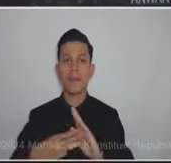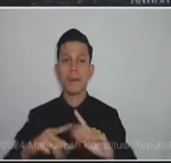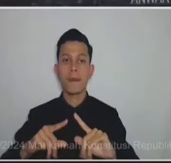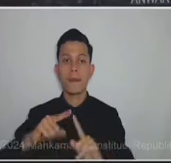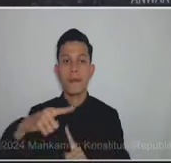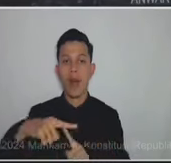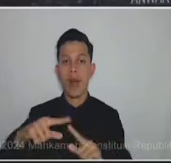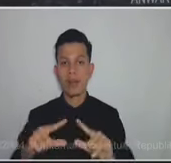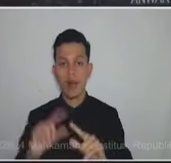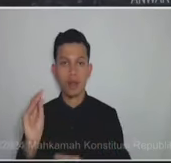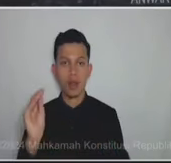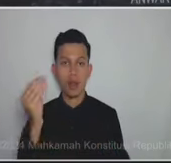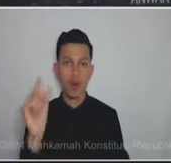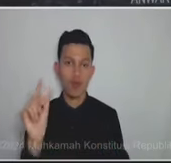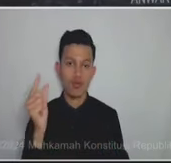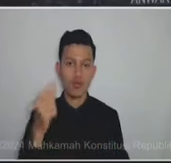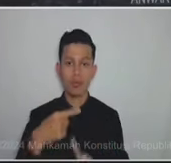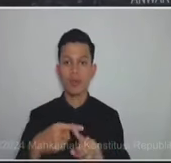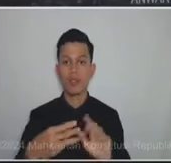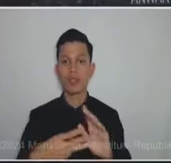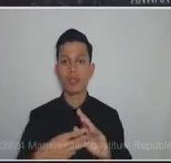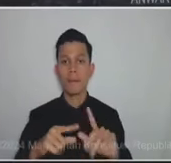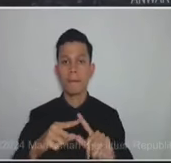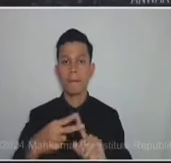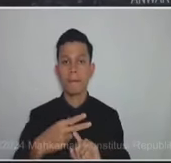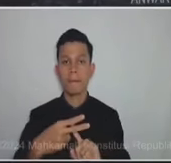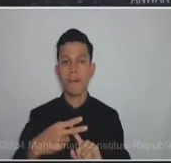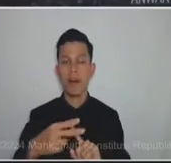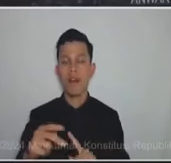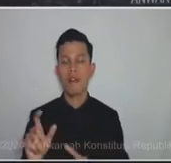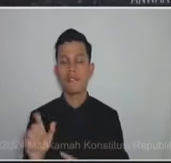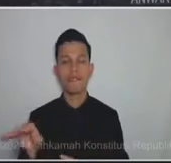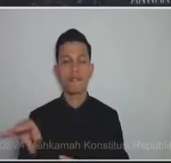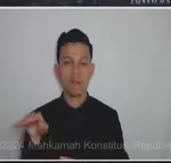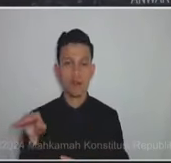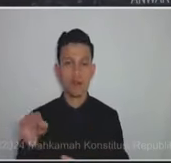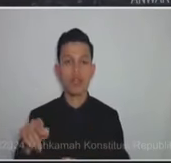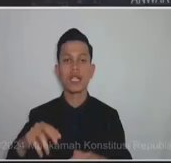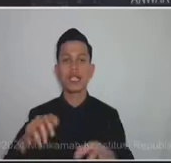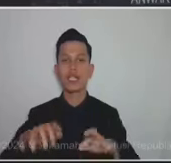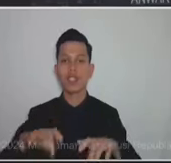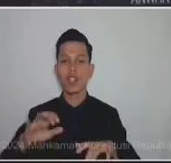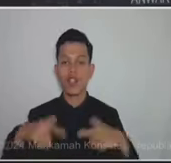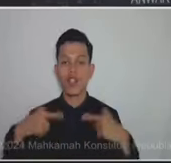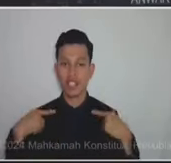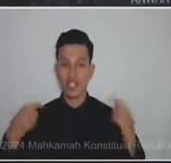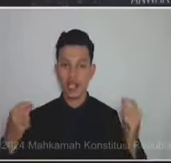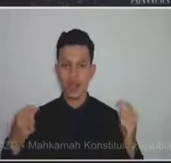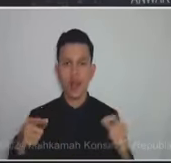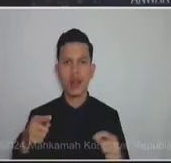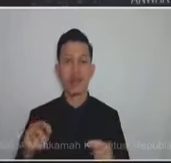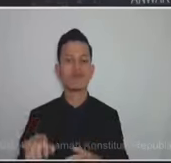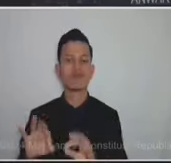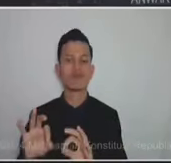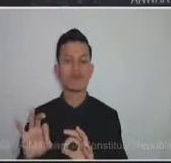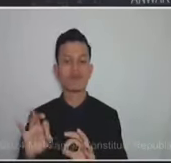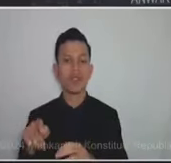mahfuz Siddiq selaku sekretaris jenderal telah dapat membuktikan dirinya